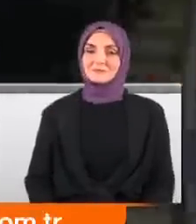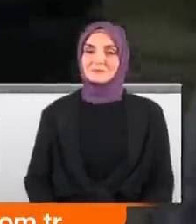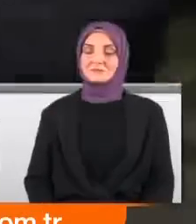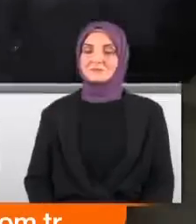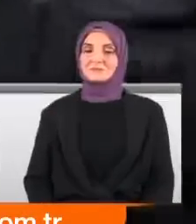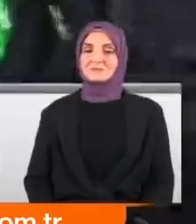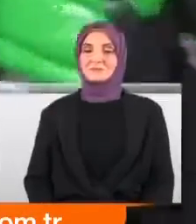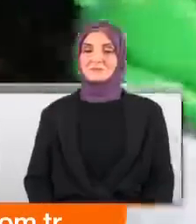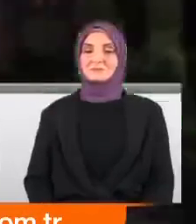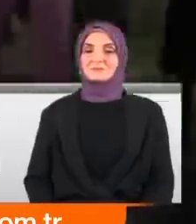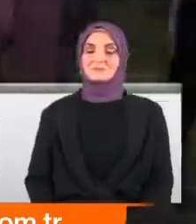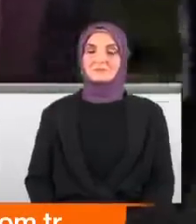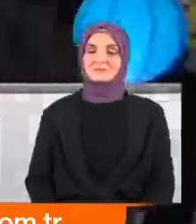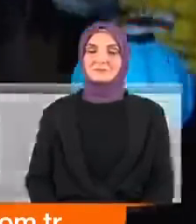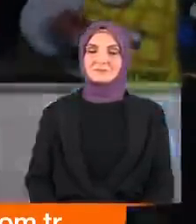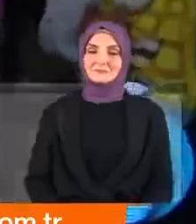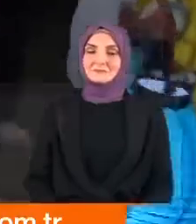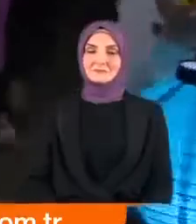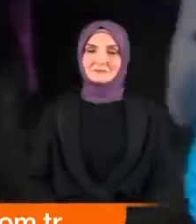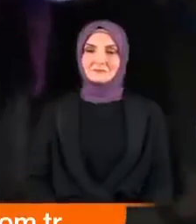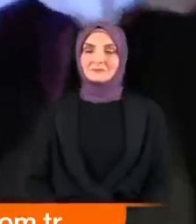Hayırdır inşallah.